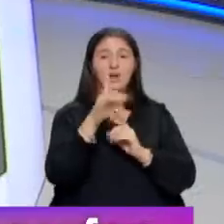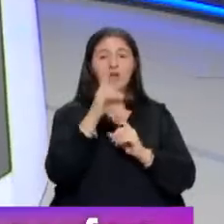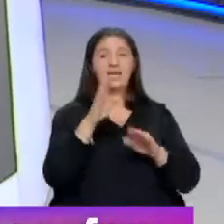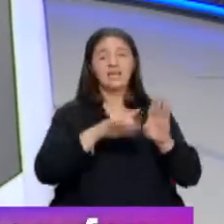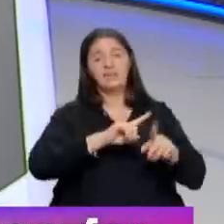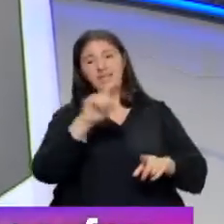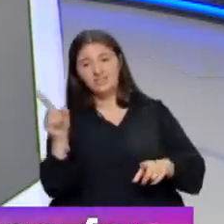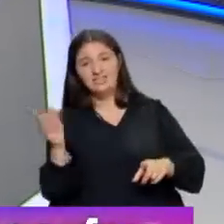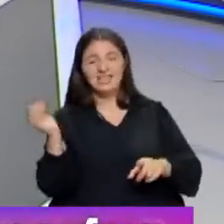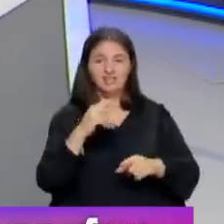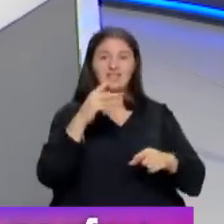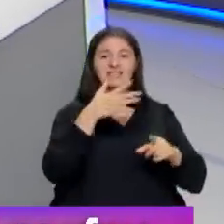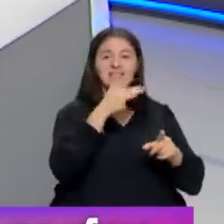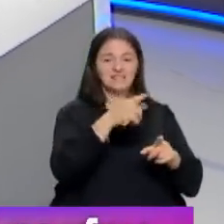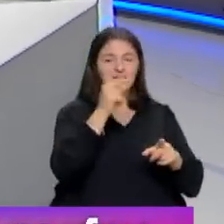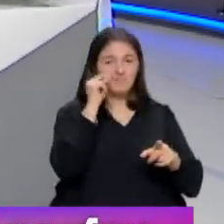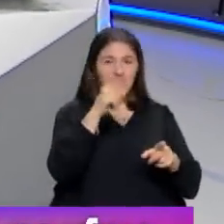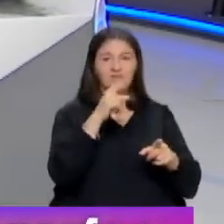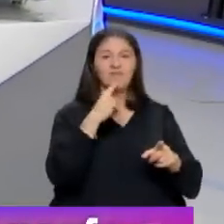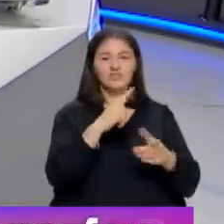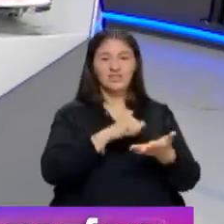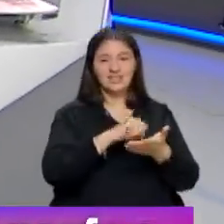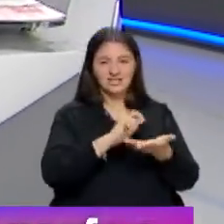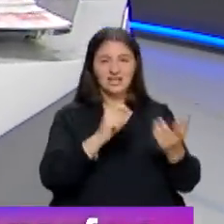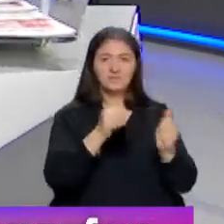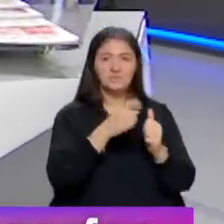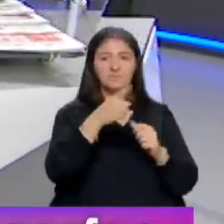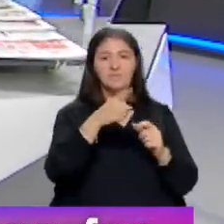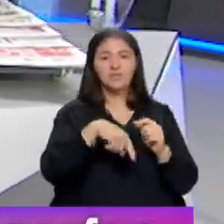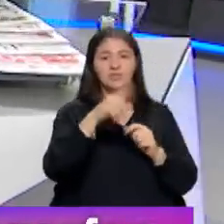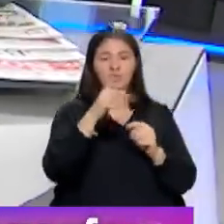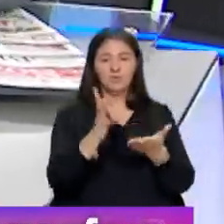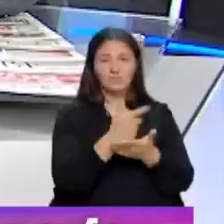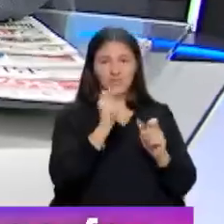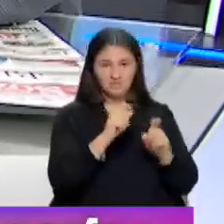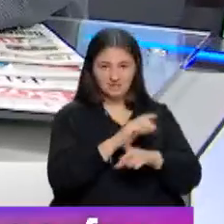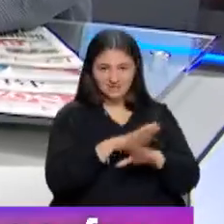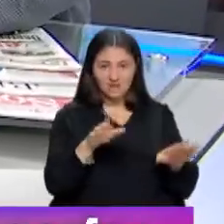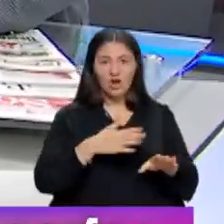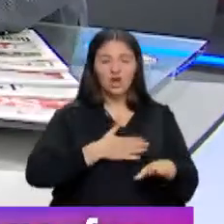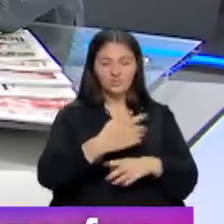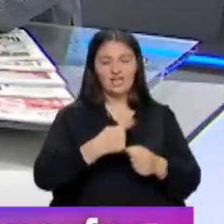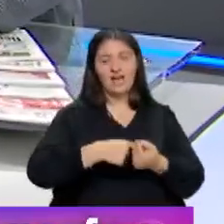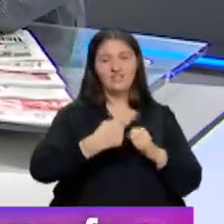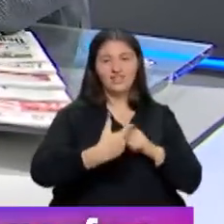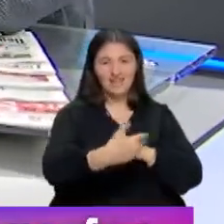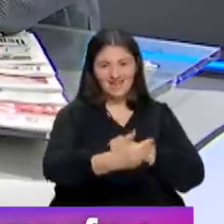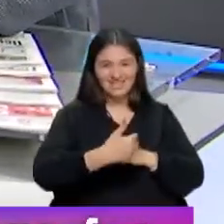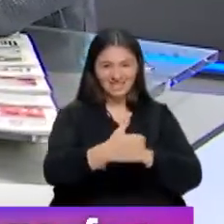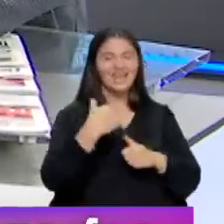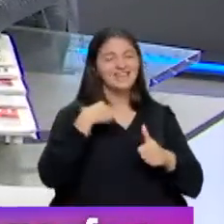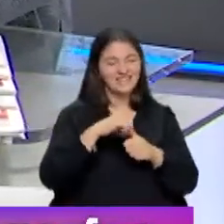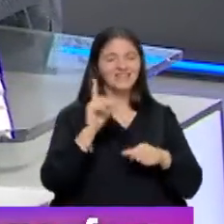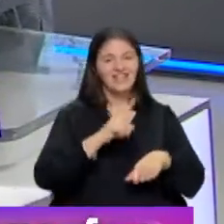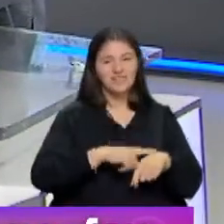önce reklamlara gideceğiz Deniz erikte Sözcü gazetesi yazarı Deniz abi ile beraberlik gündemin bir toparlamasını yaptık Önümüzdeki haftalarda da yine